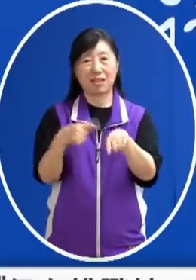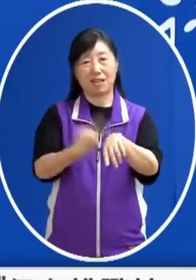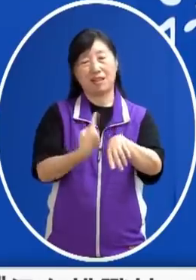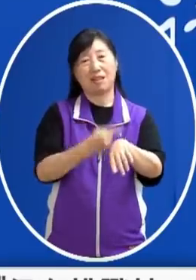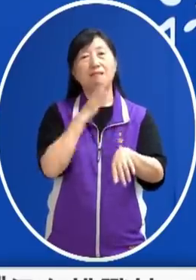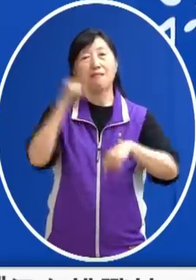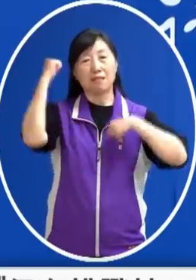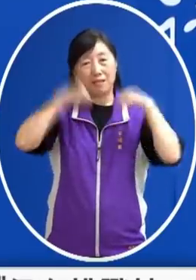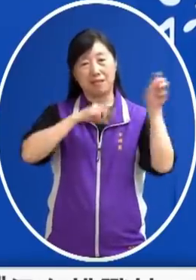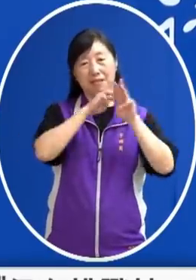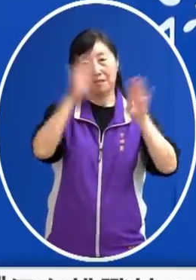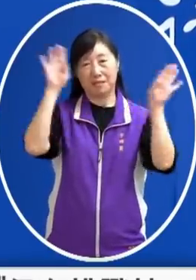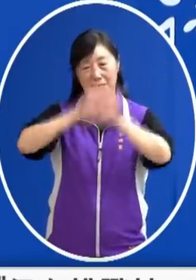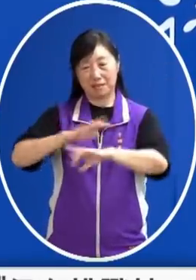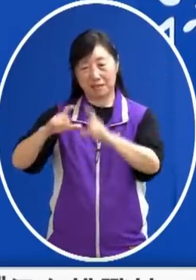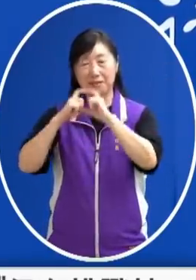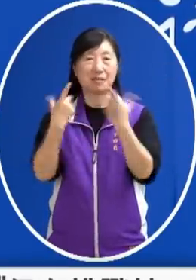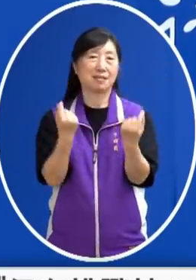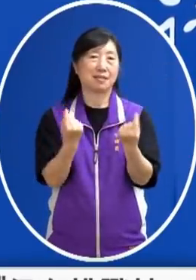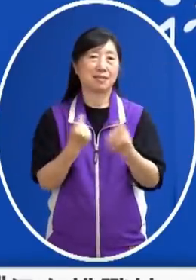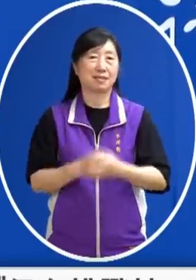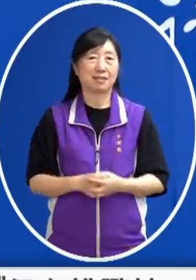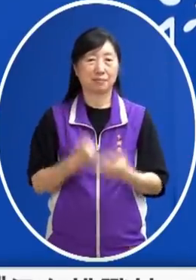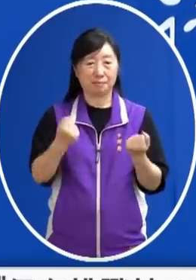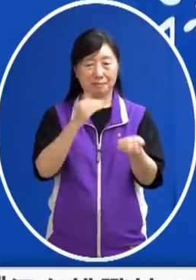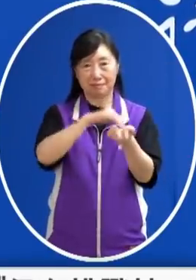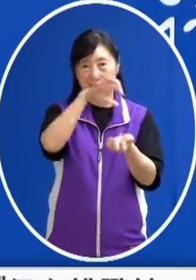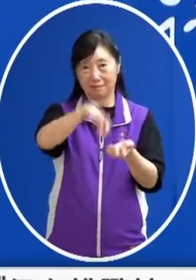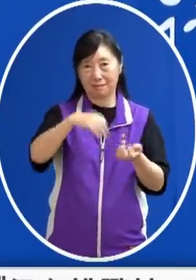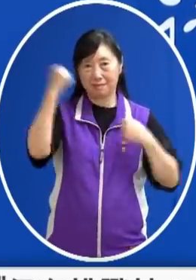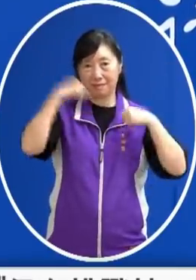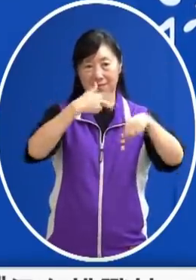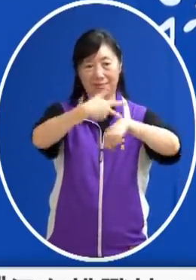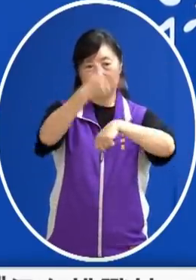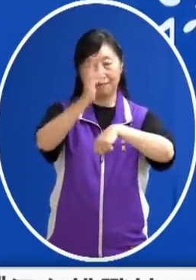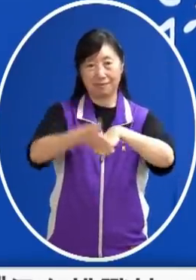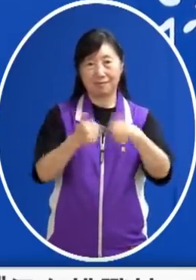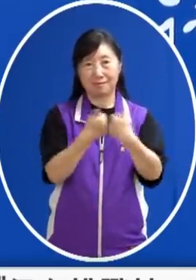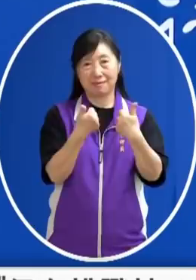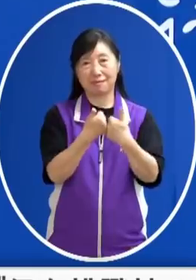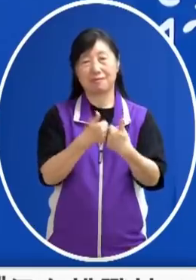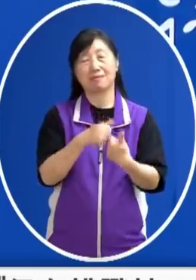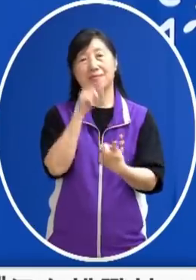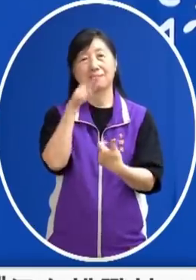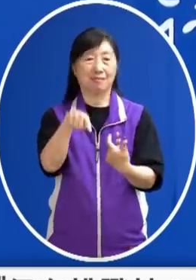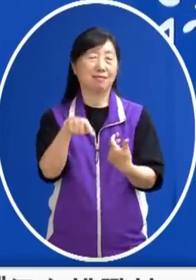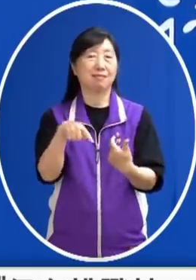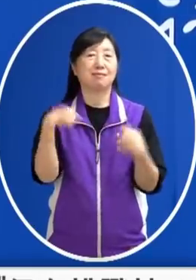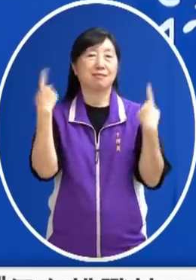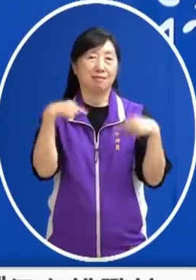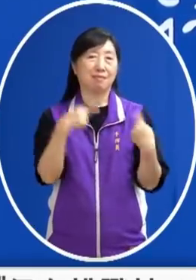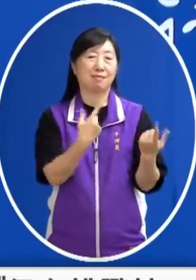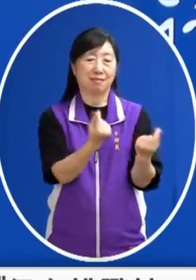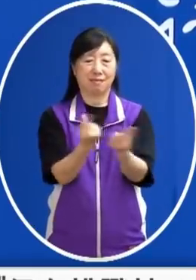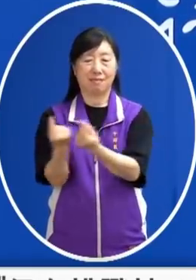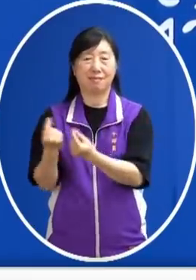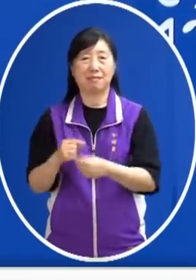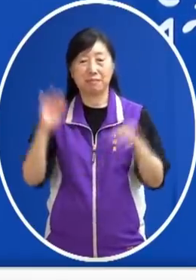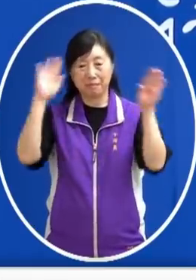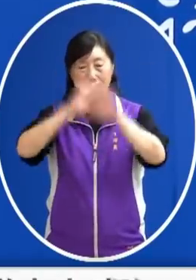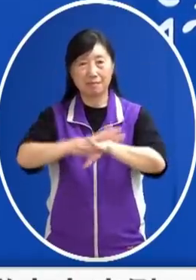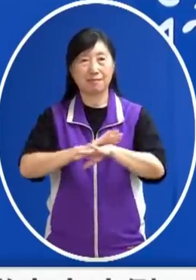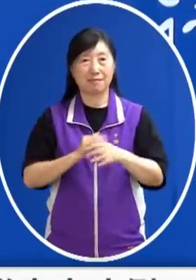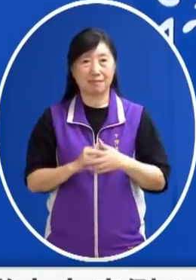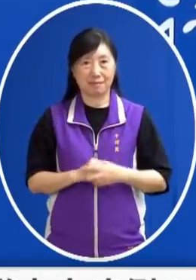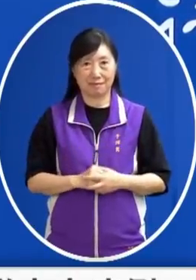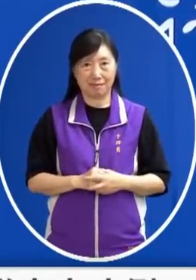归的了哈。所以在医院里面7:30开会是很常有的事情哈。那晚上本来